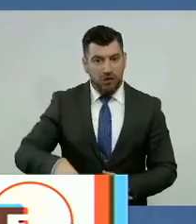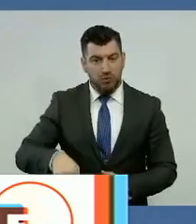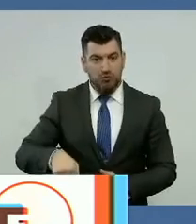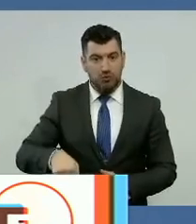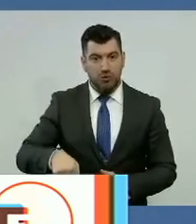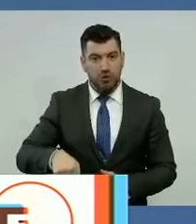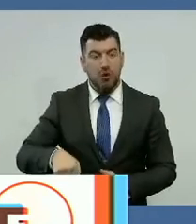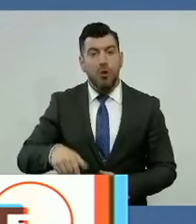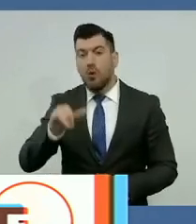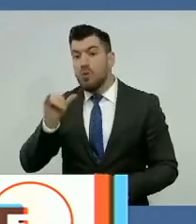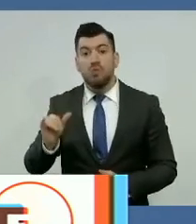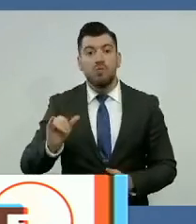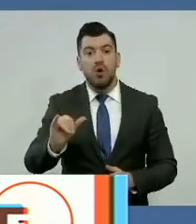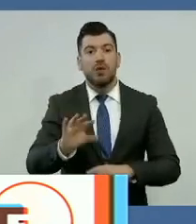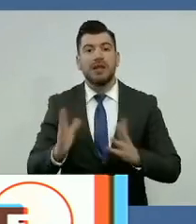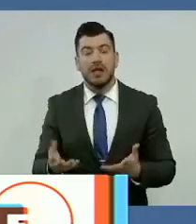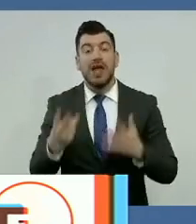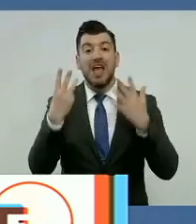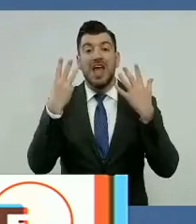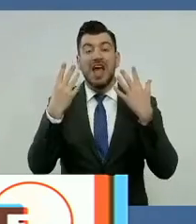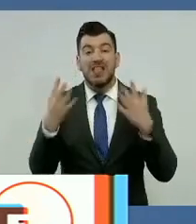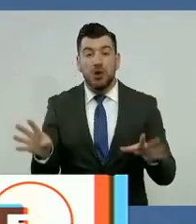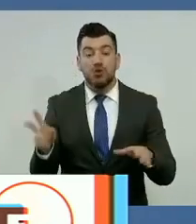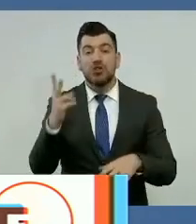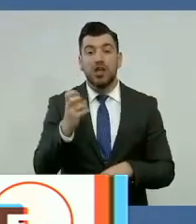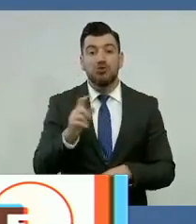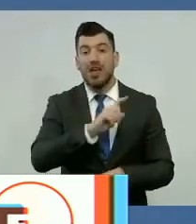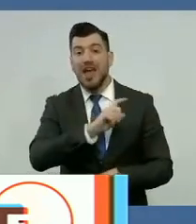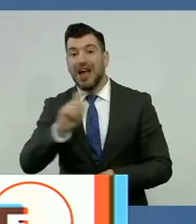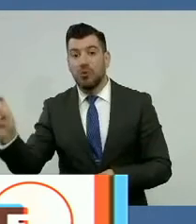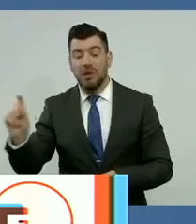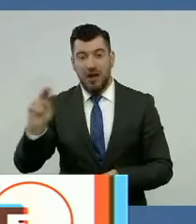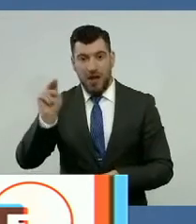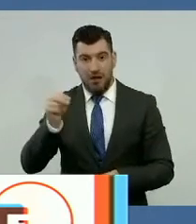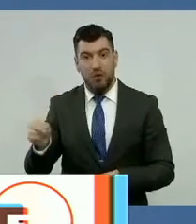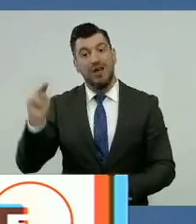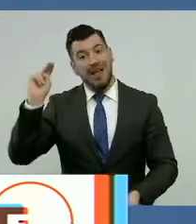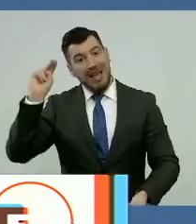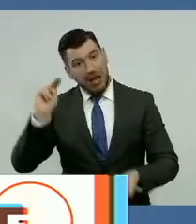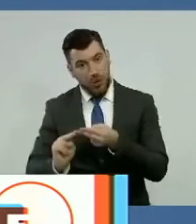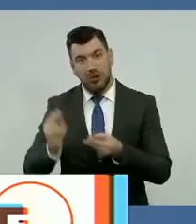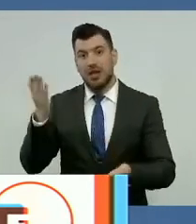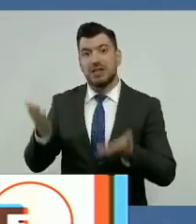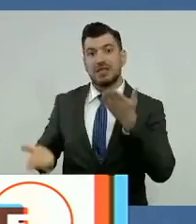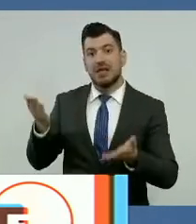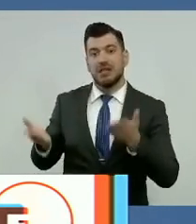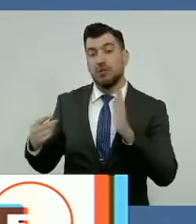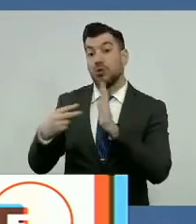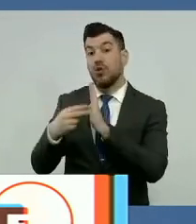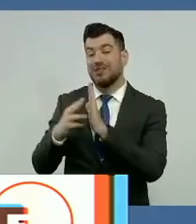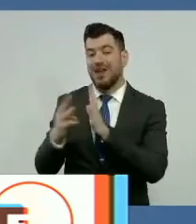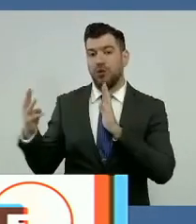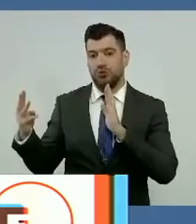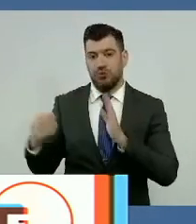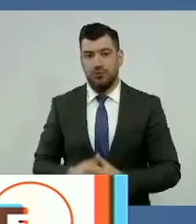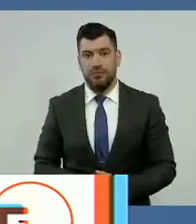μόνιμα συνολικά 920 εκατομμύρια ευρώ λιγότερα από το 2018. 8 στους